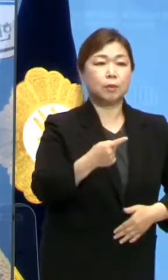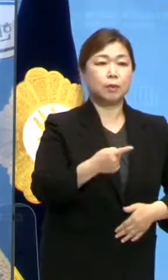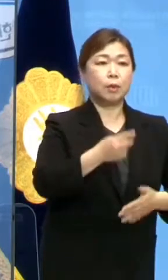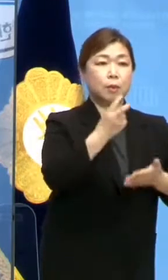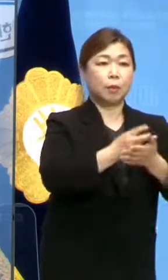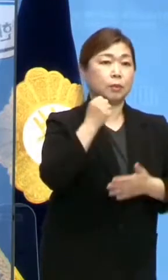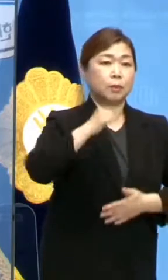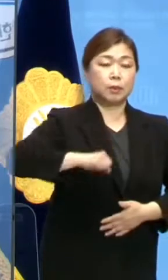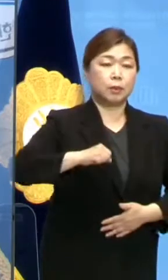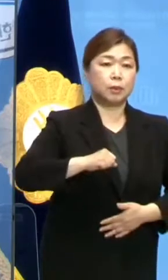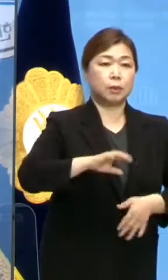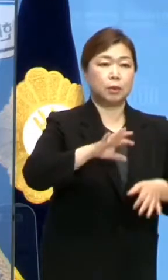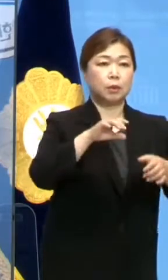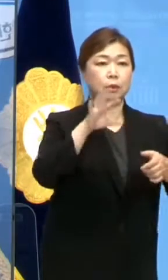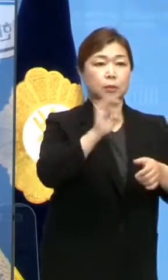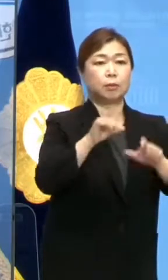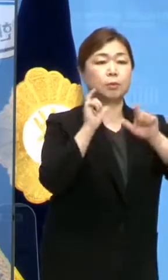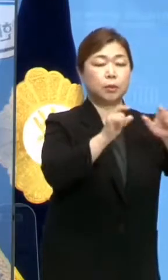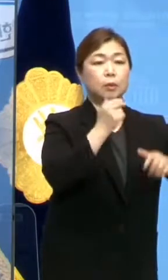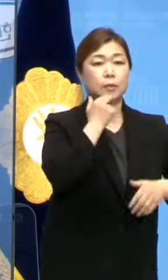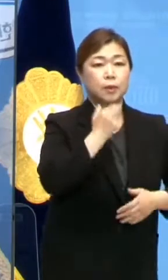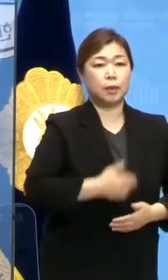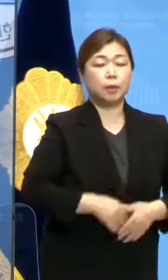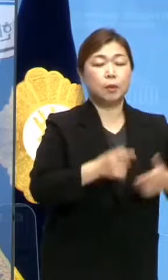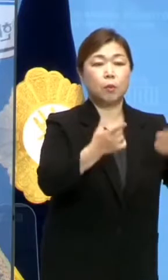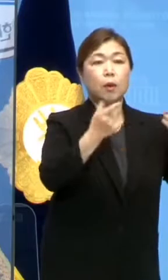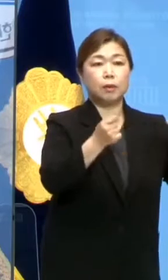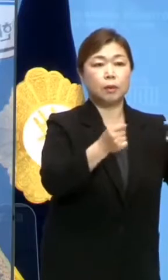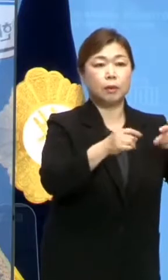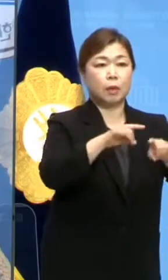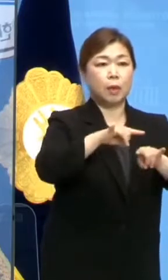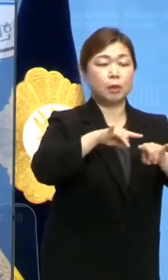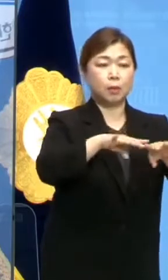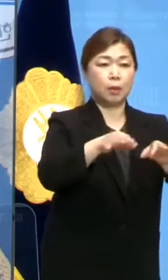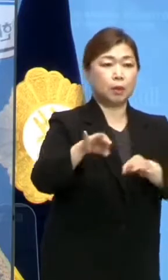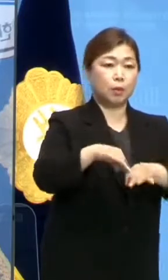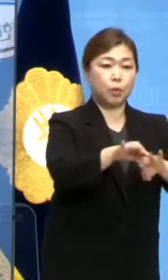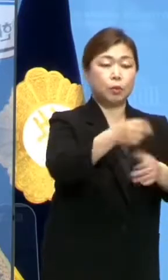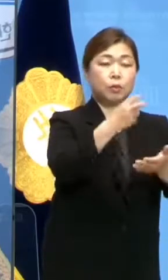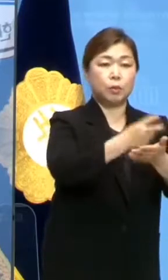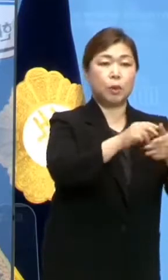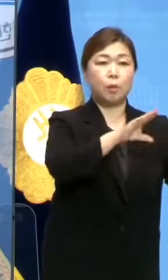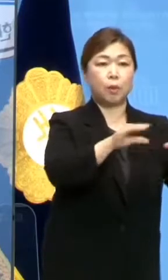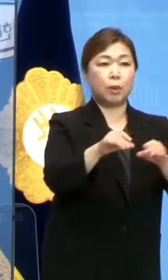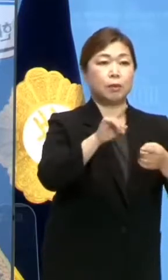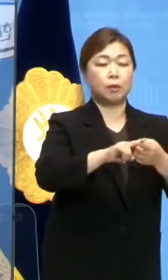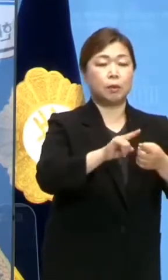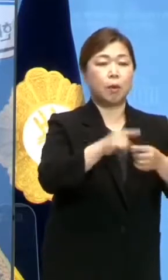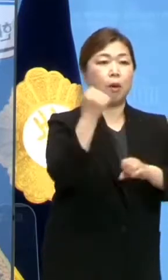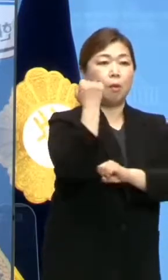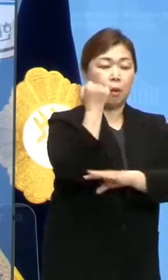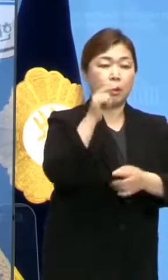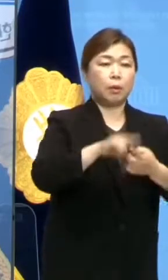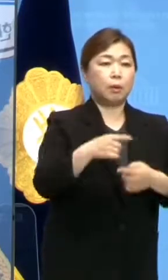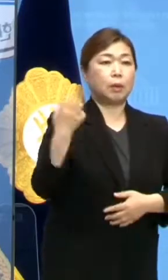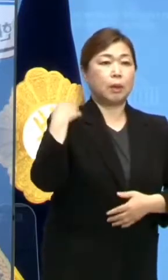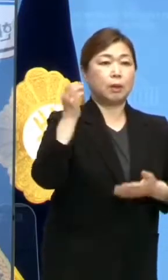범칙금이 부과되지 않습니다 저는 이 같은 전동 킥보드 규제 하나를 원점에서